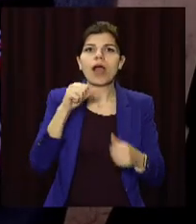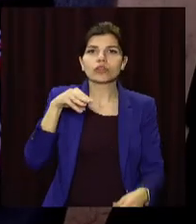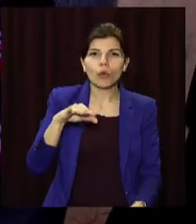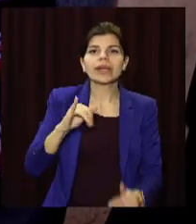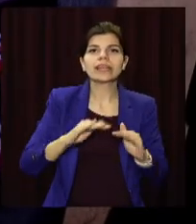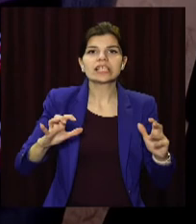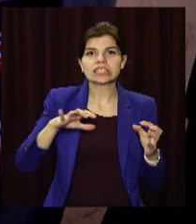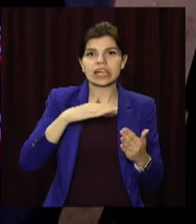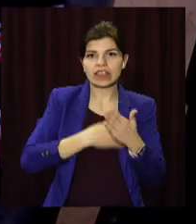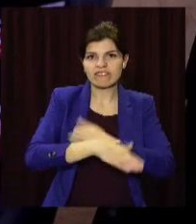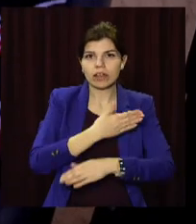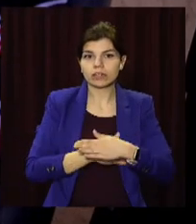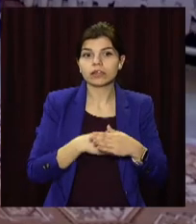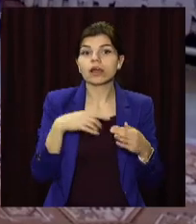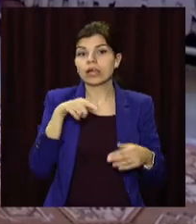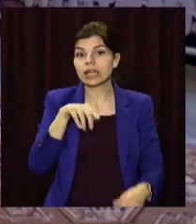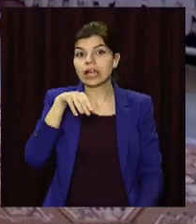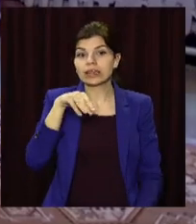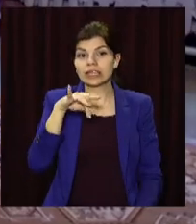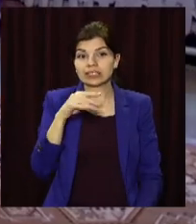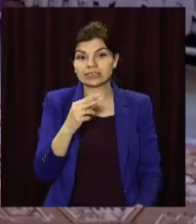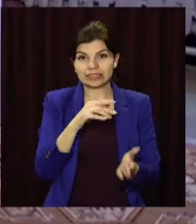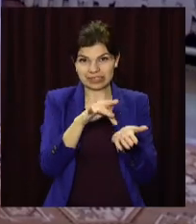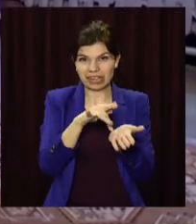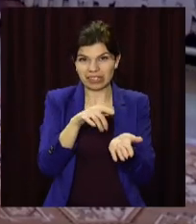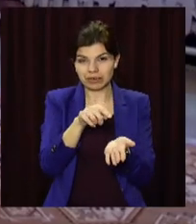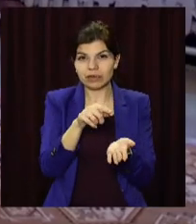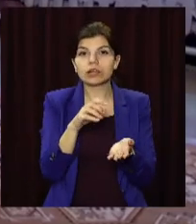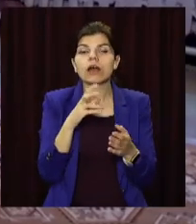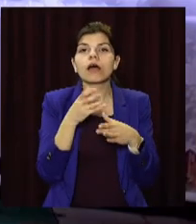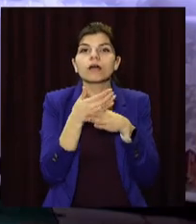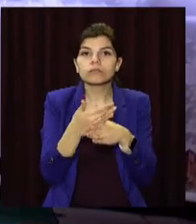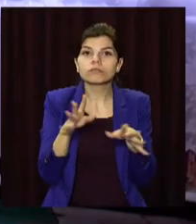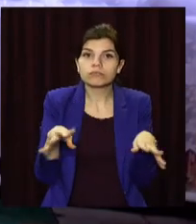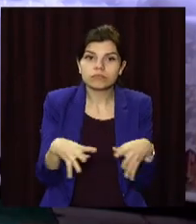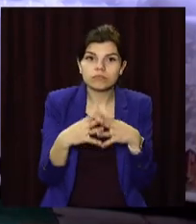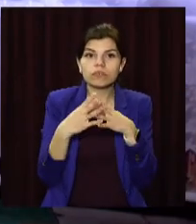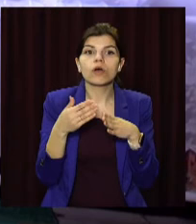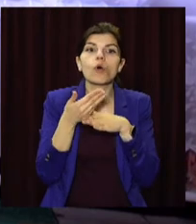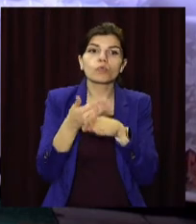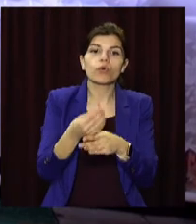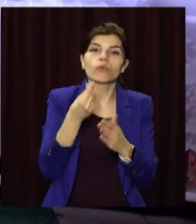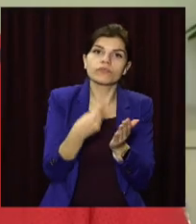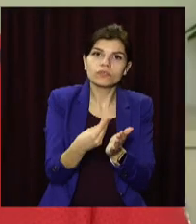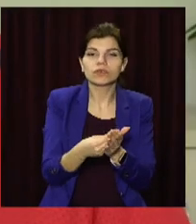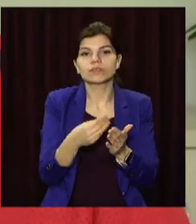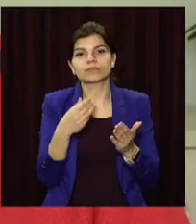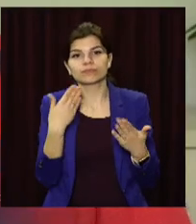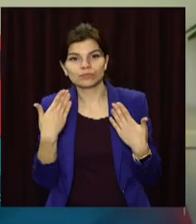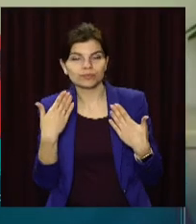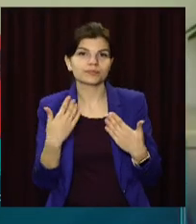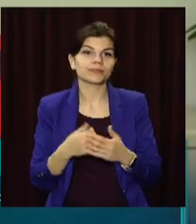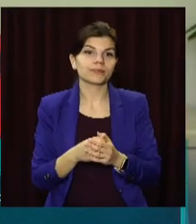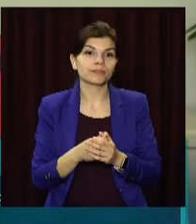з інвалідністю. Для цього у ТЕР-центрах працюють відділення соцадаптації, допомоги вдома, надання грошової допомоги. А також з